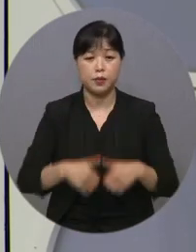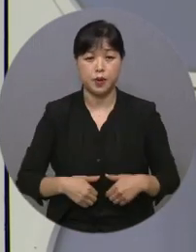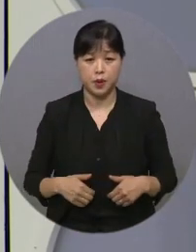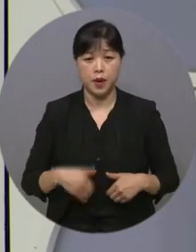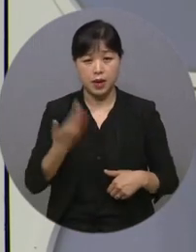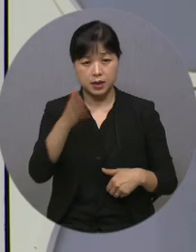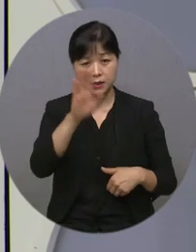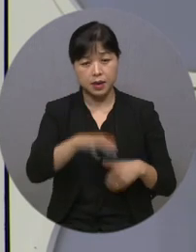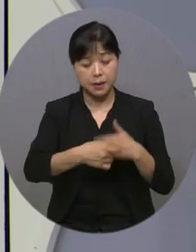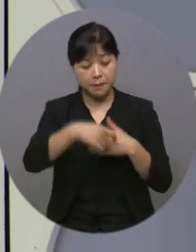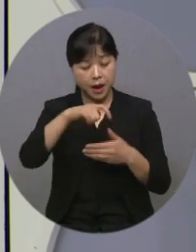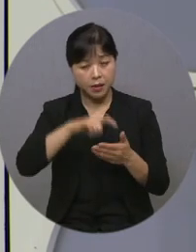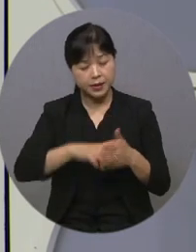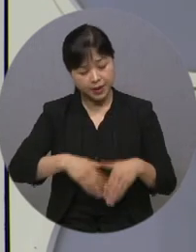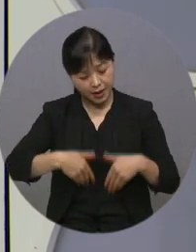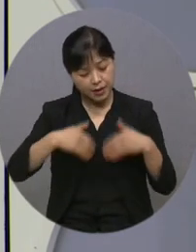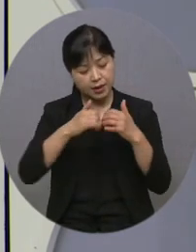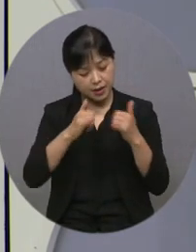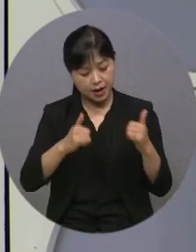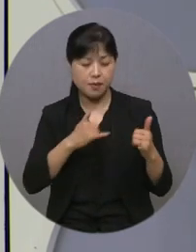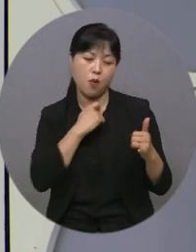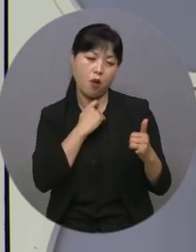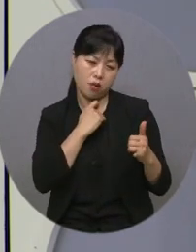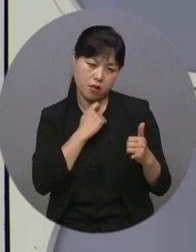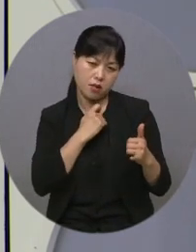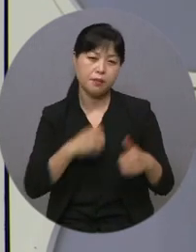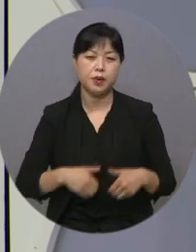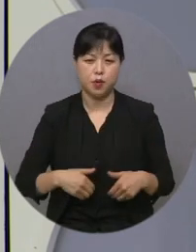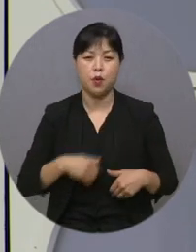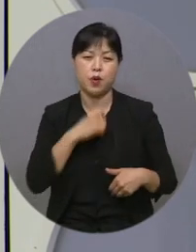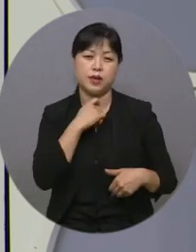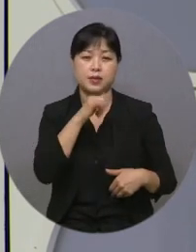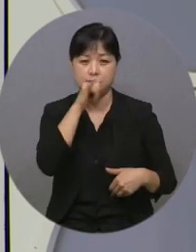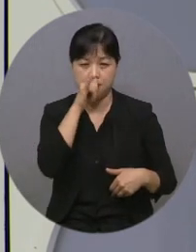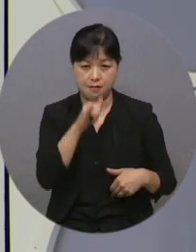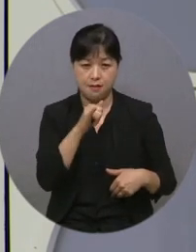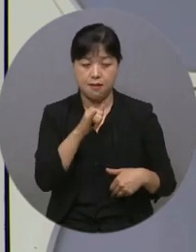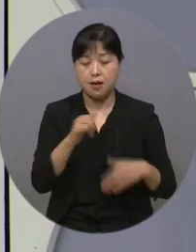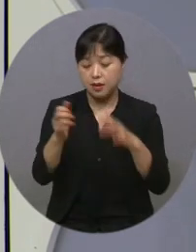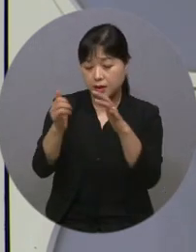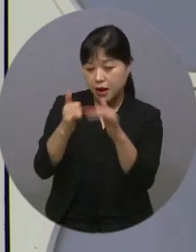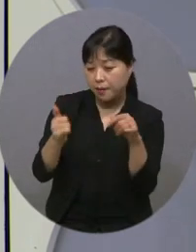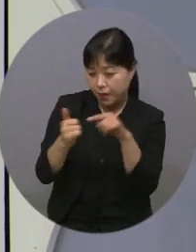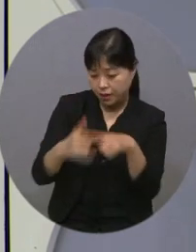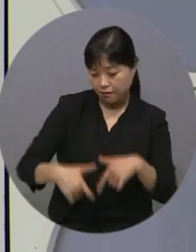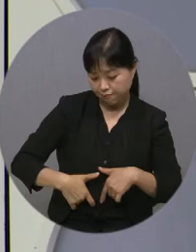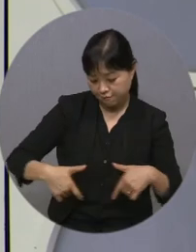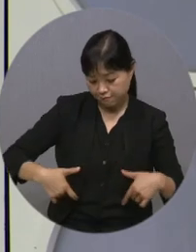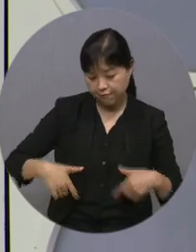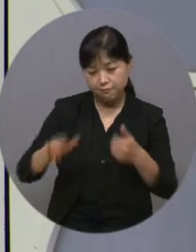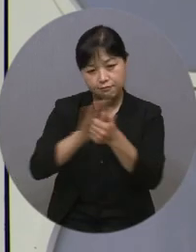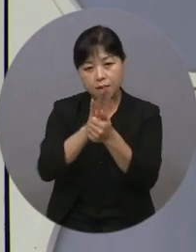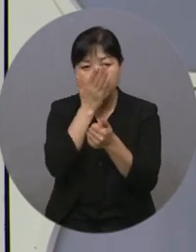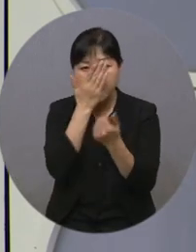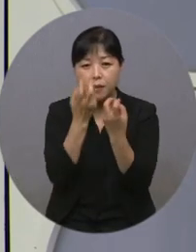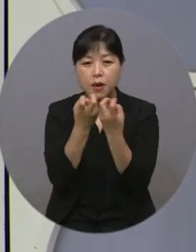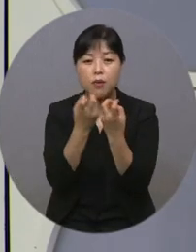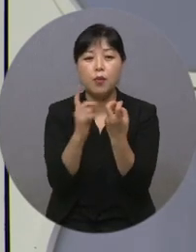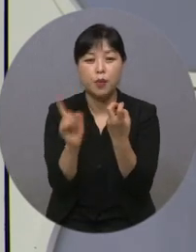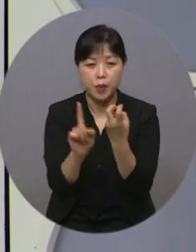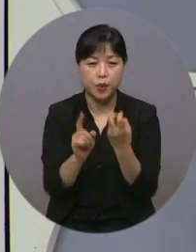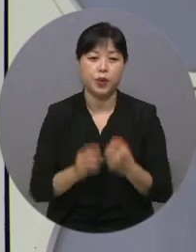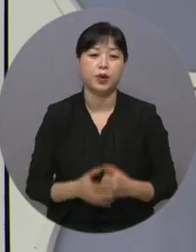마음이 따뜻한 사람을 요구한다는 것을 알고 상대에게 어떤 배려를 할 것인가를 필요로 하고요.